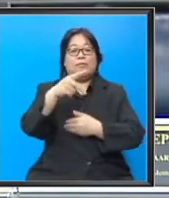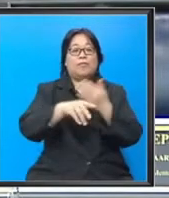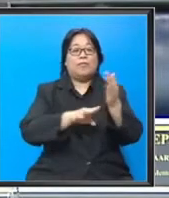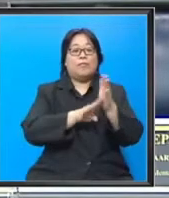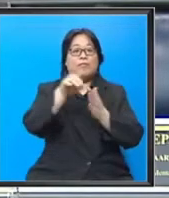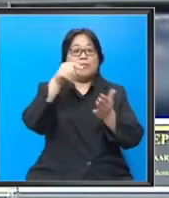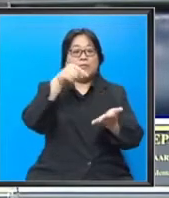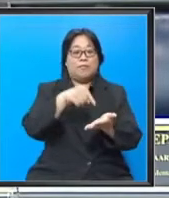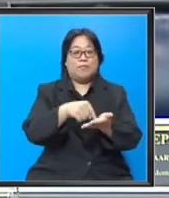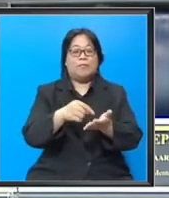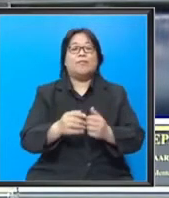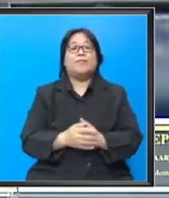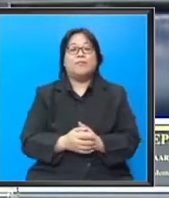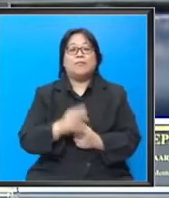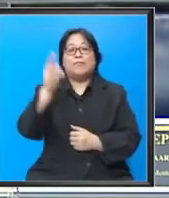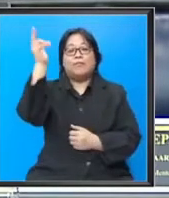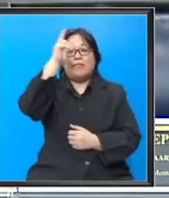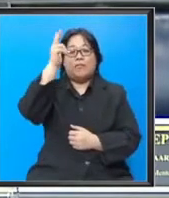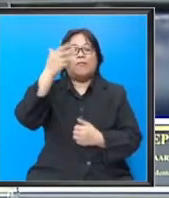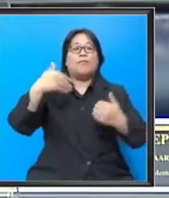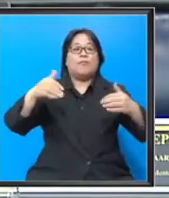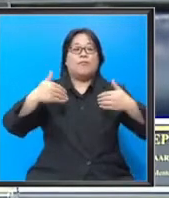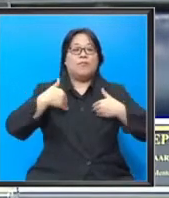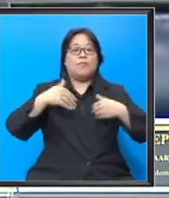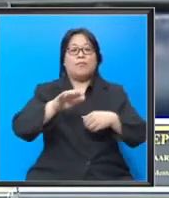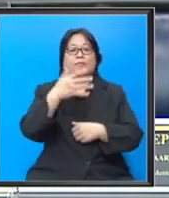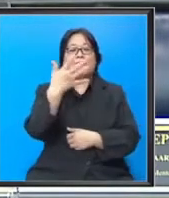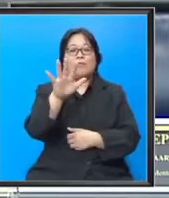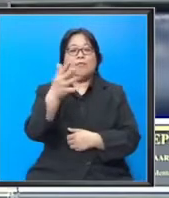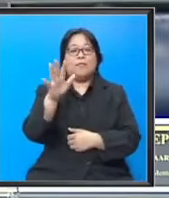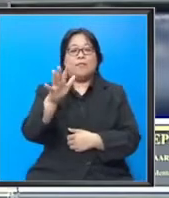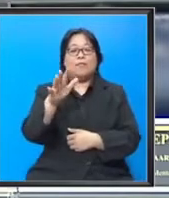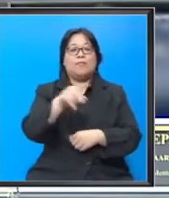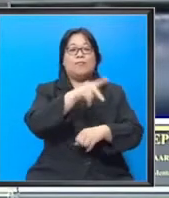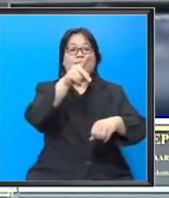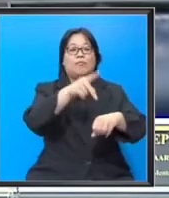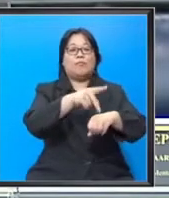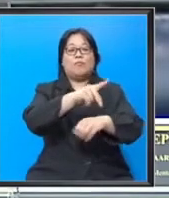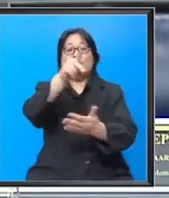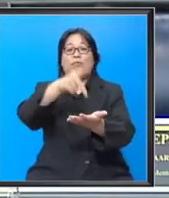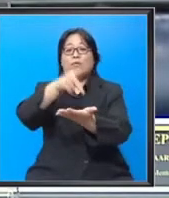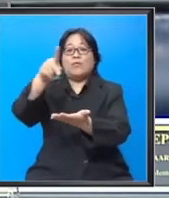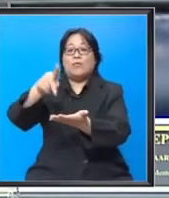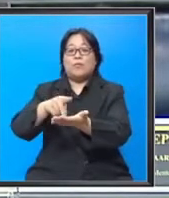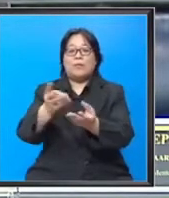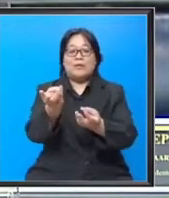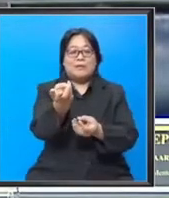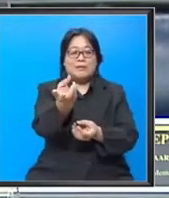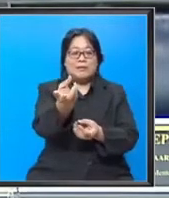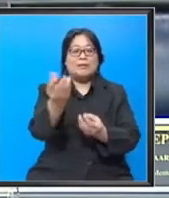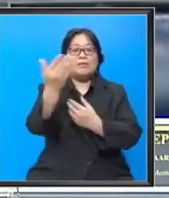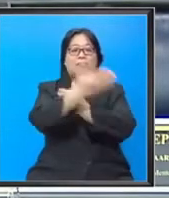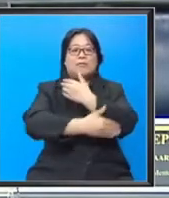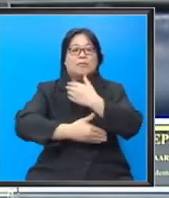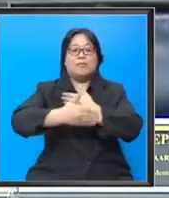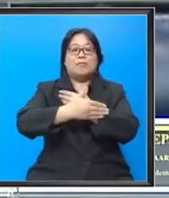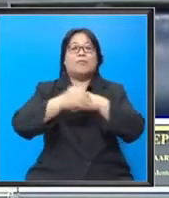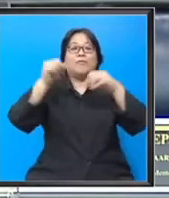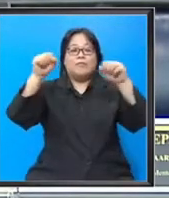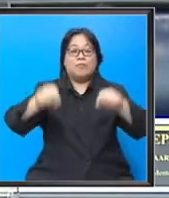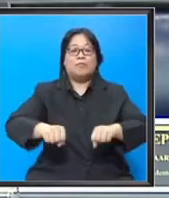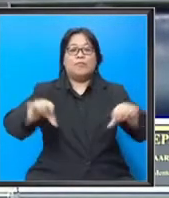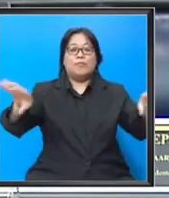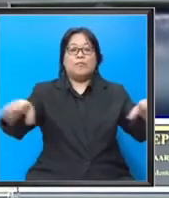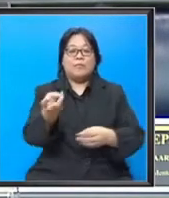dan pengeluaran benih kebangsaan kerajaan telah membina 15 buah pusat pengeluaran benih di seluruh negara yang mampu